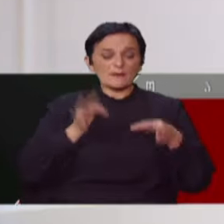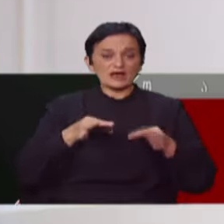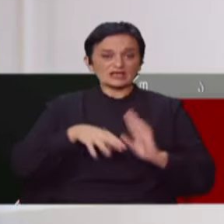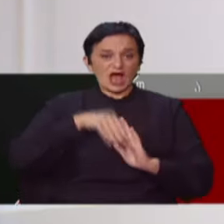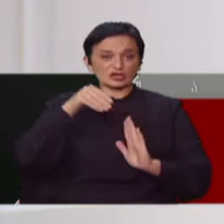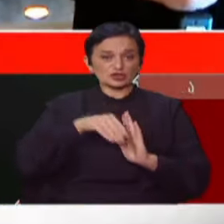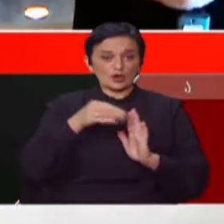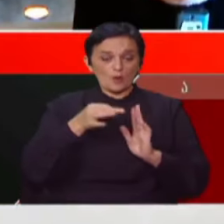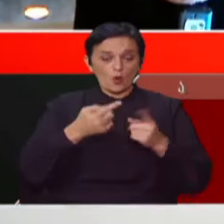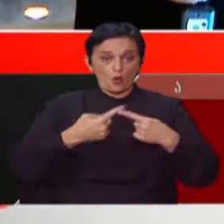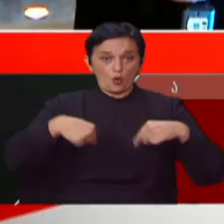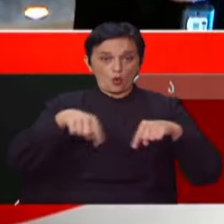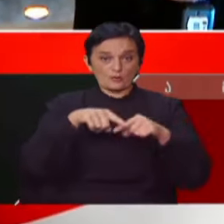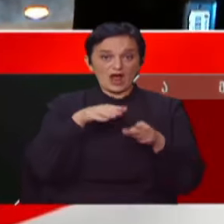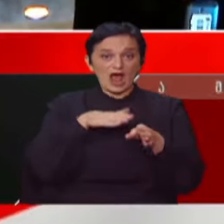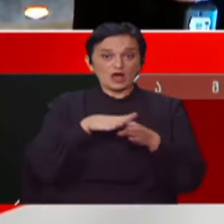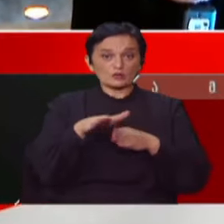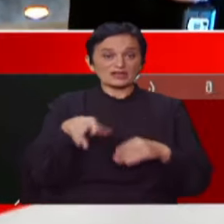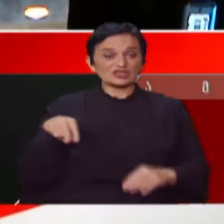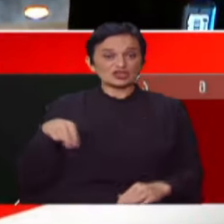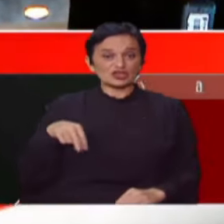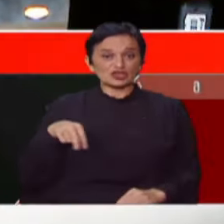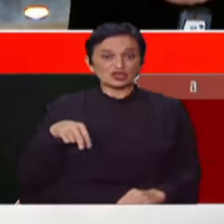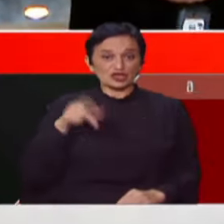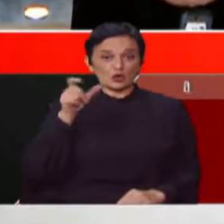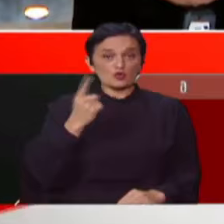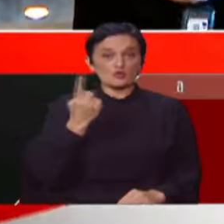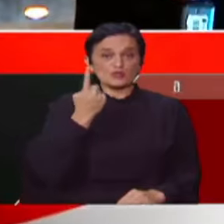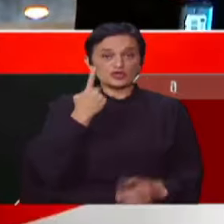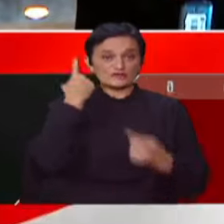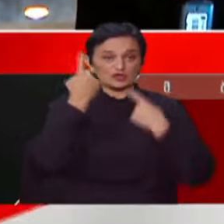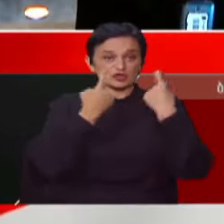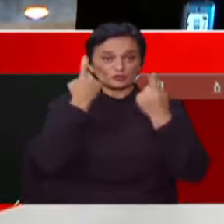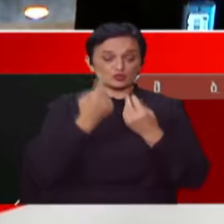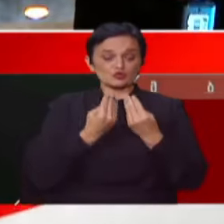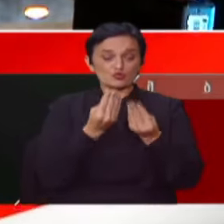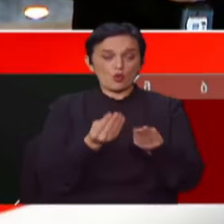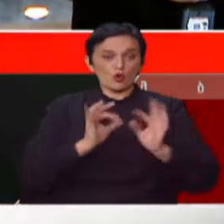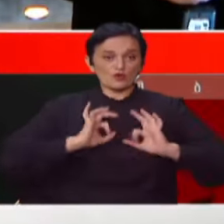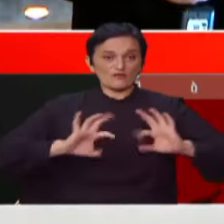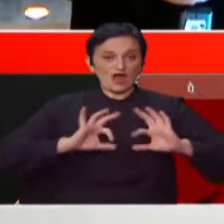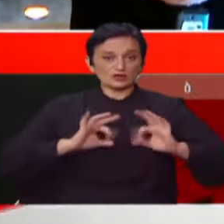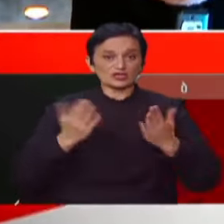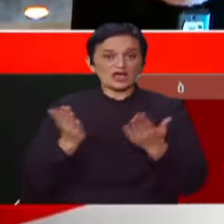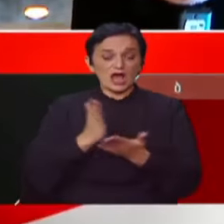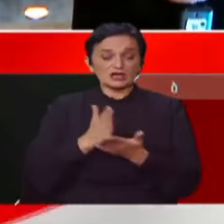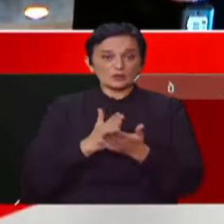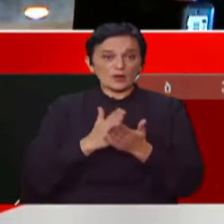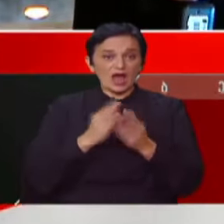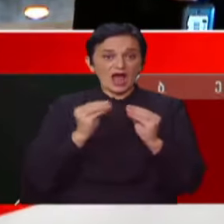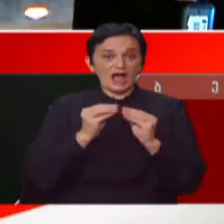marchevnebma organizației aghmesrulebelma directorma pirueli informația mogvatsoda asetkvat mat kheltarsebuli 10